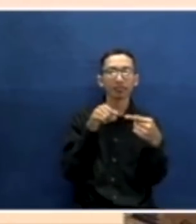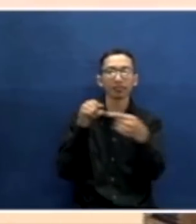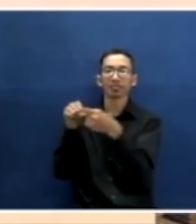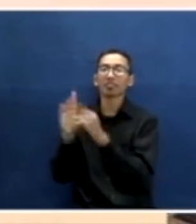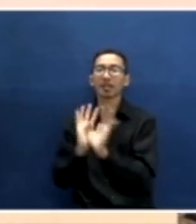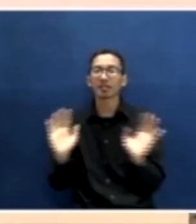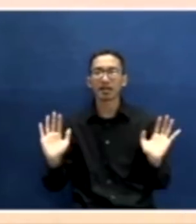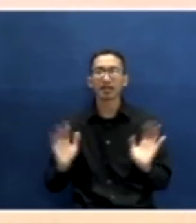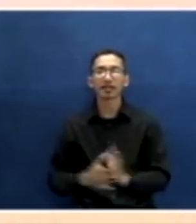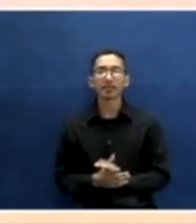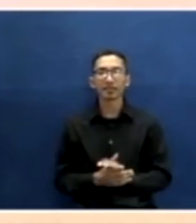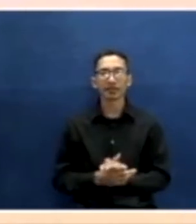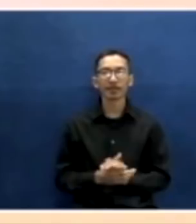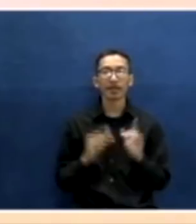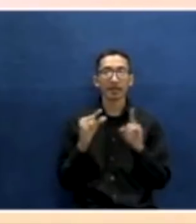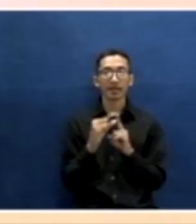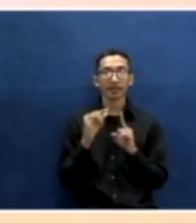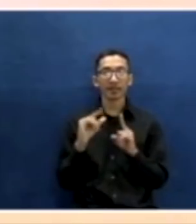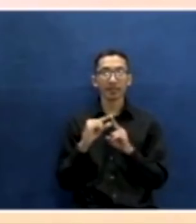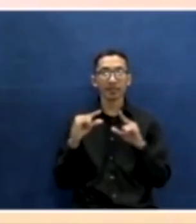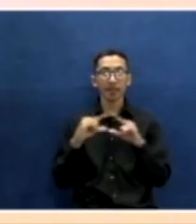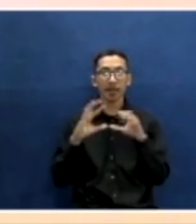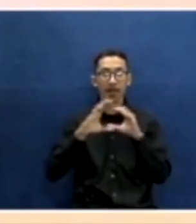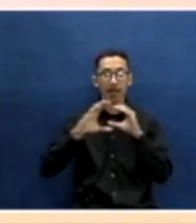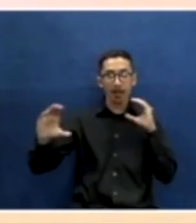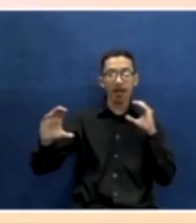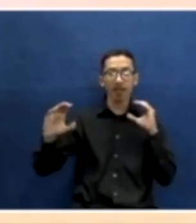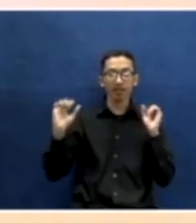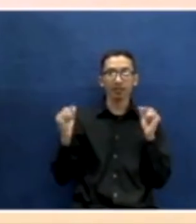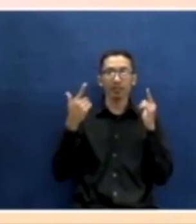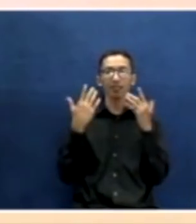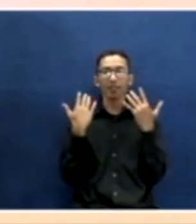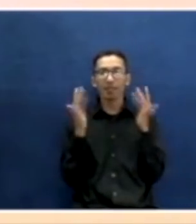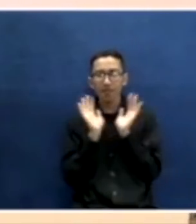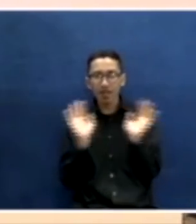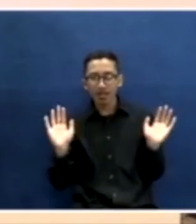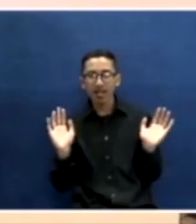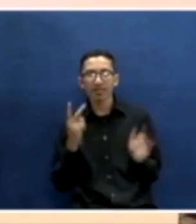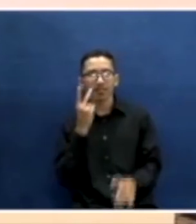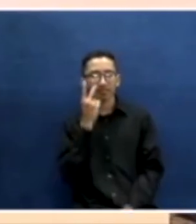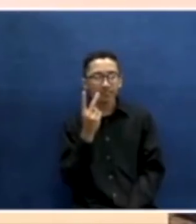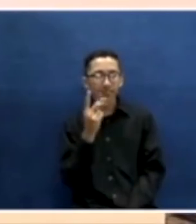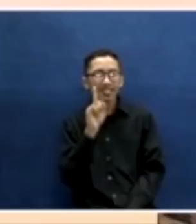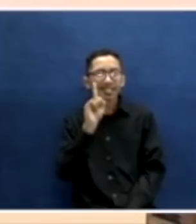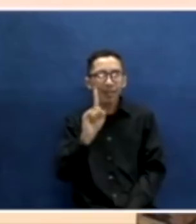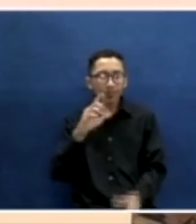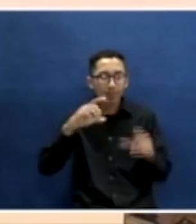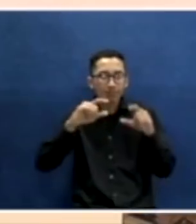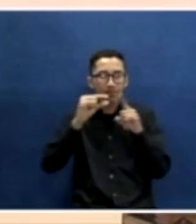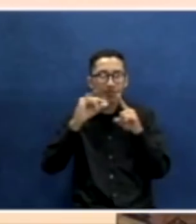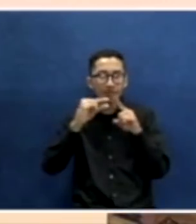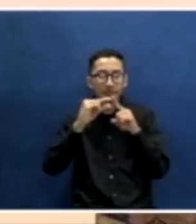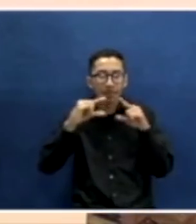pipa dan banyak pipa dalam kehidupan kita Ternyata kalau kita perhatikan salah satu pipa yang paling gede dalam kehidupan kita itu adalah